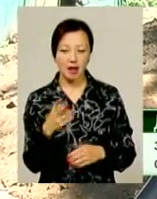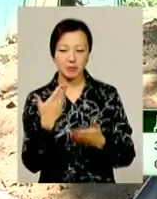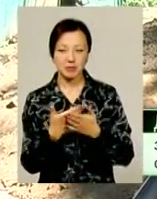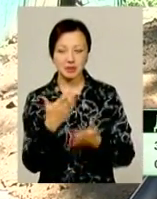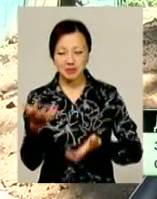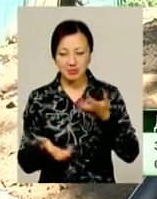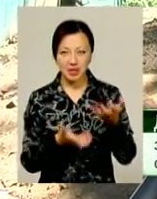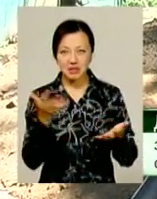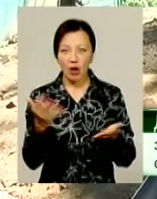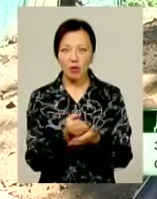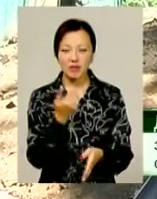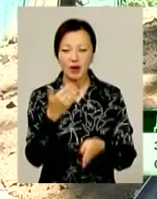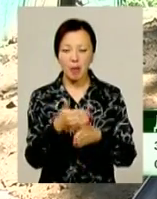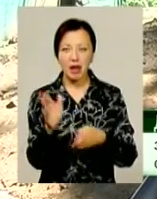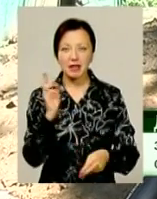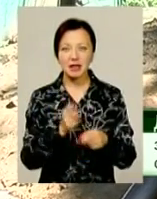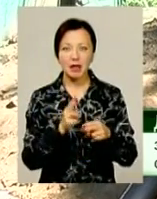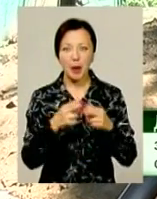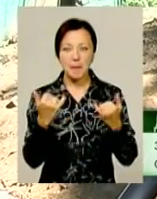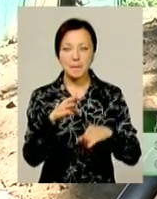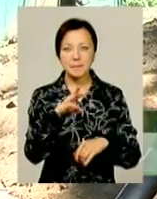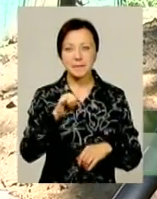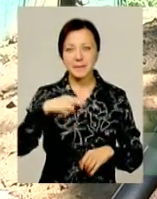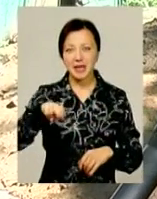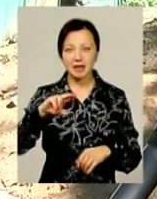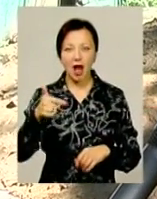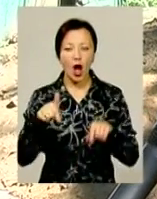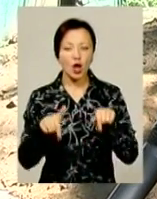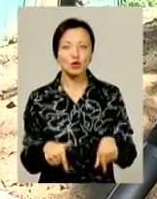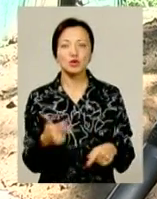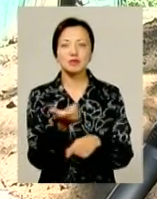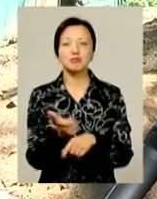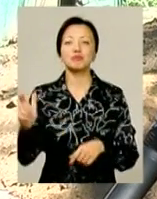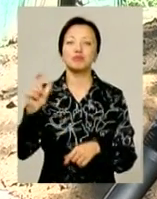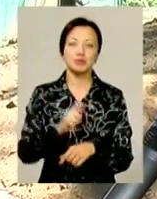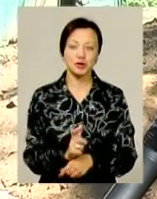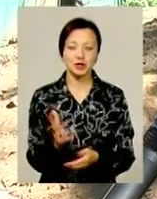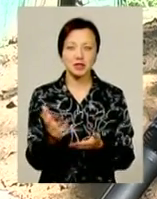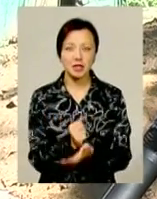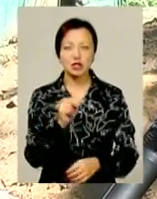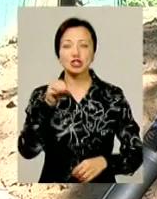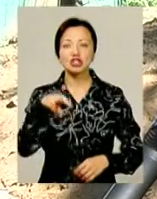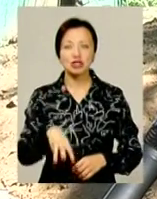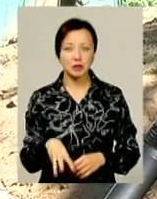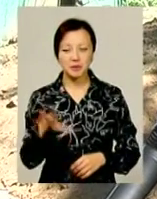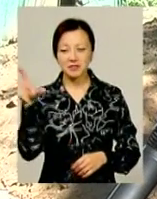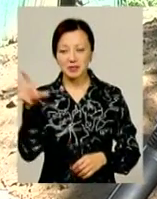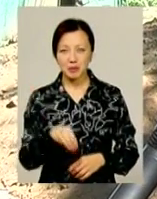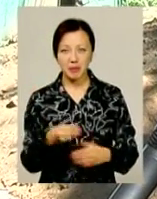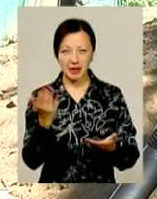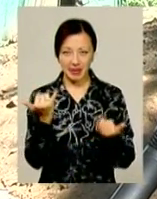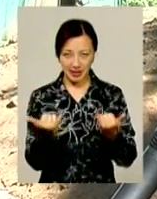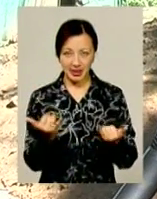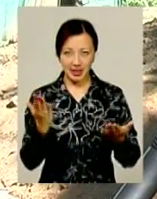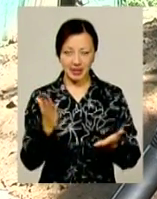розкопах, це вже сенсація. Скажімо, тут, мабуть, знайдено більше міді, ніж всіма нині живучими